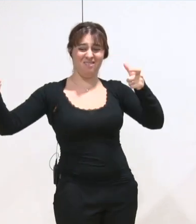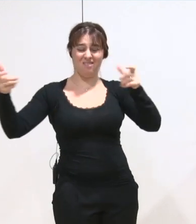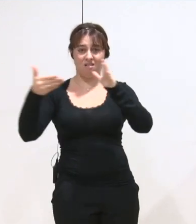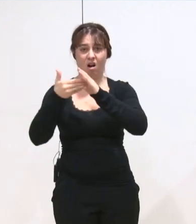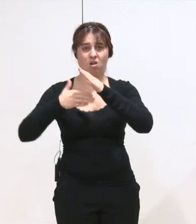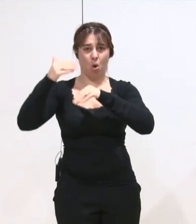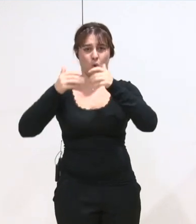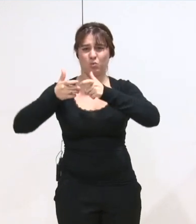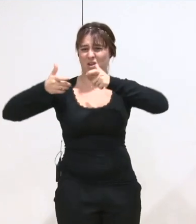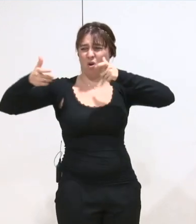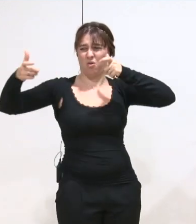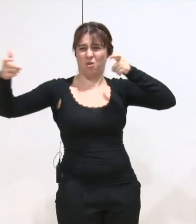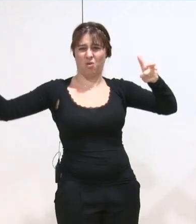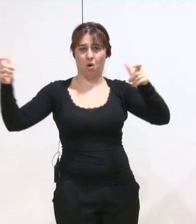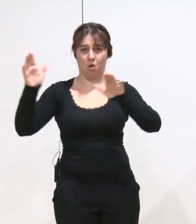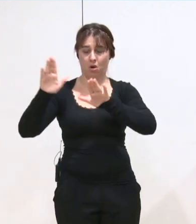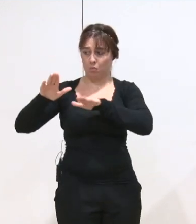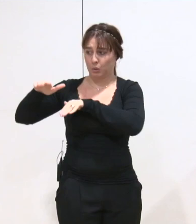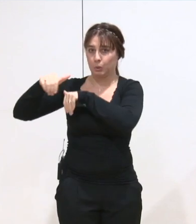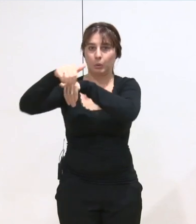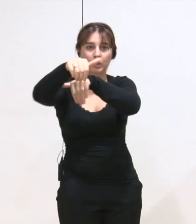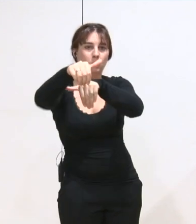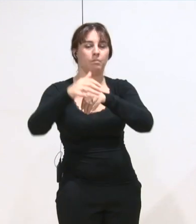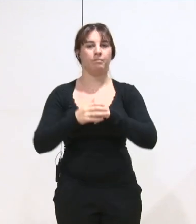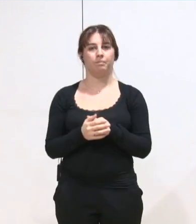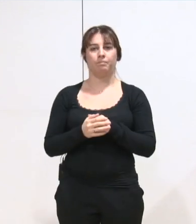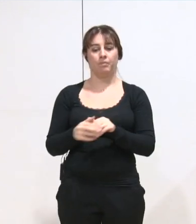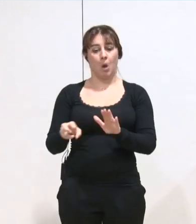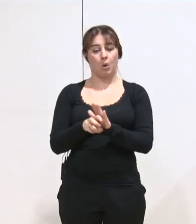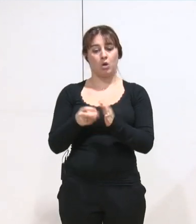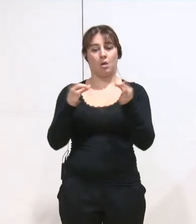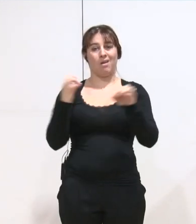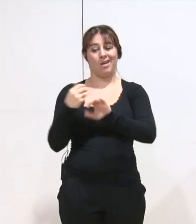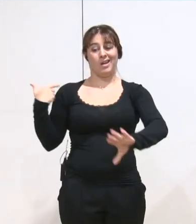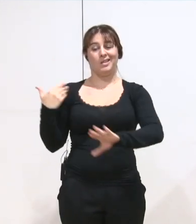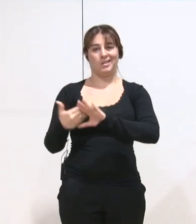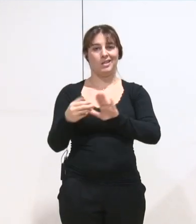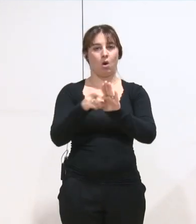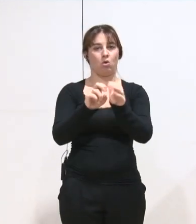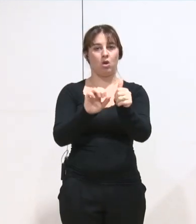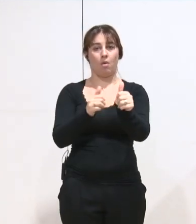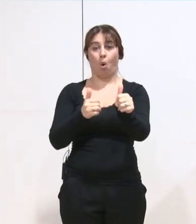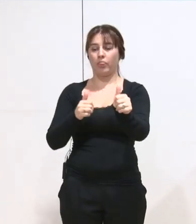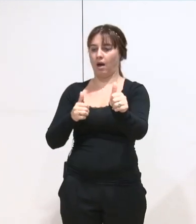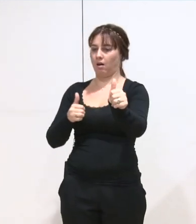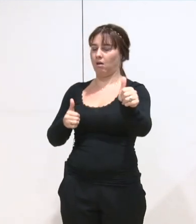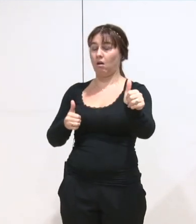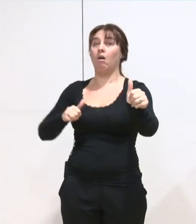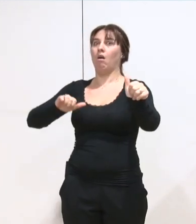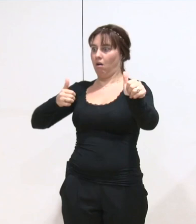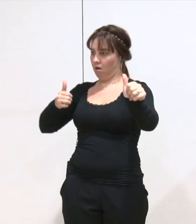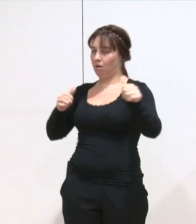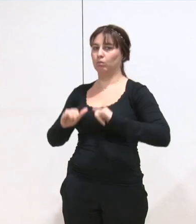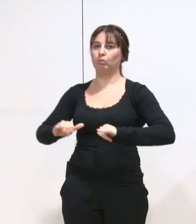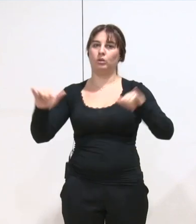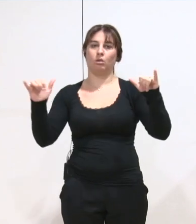continué. Ces 10 dernières années, Grenoble a pris du retard, beaucoup de retard. Et à bien des égards, les commerçants ont bien souvent été